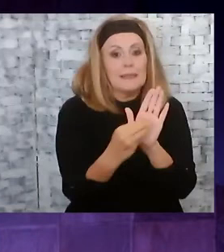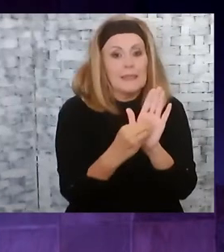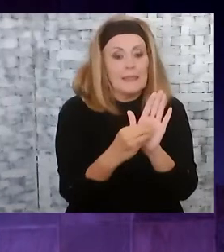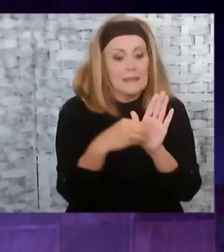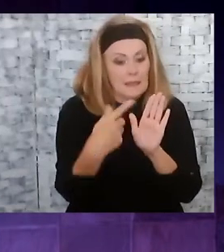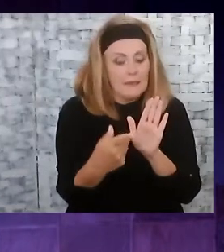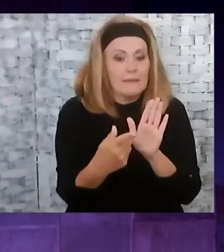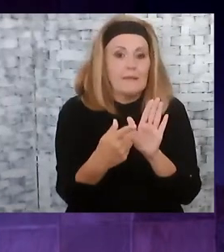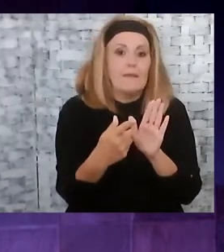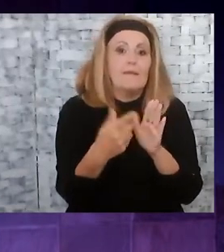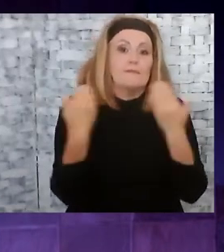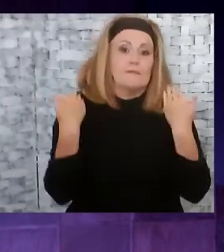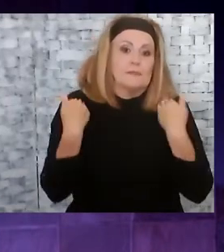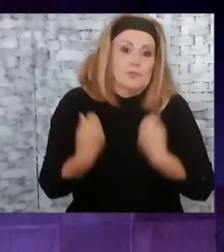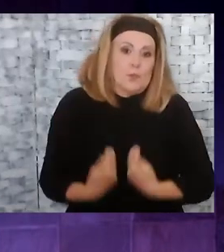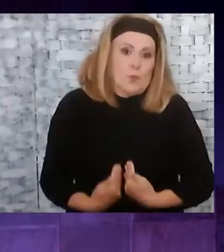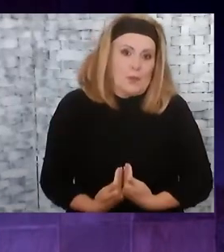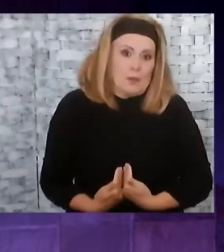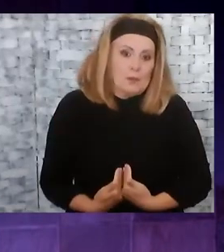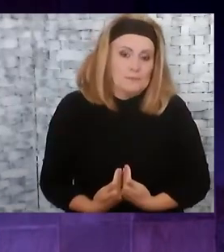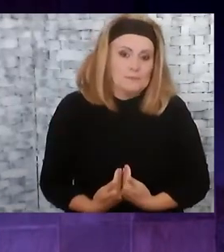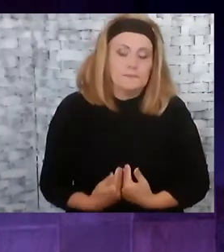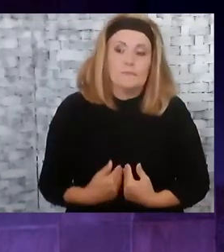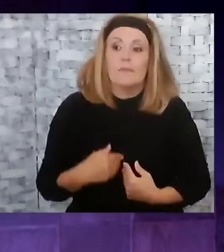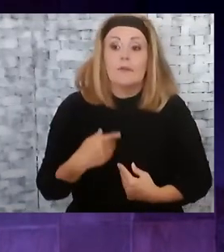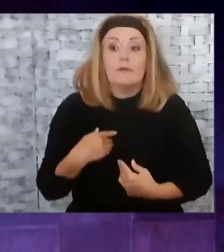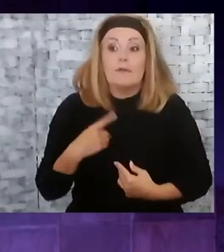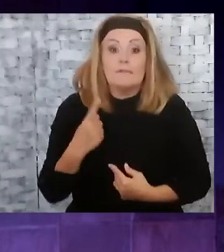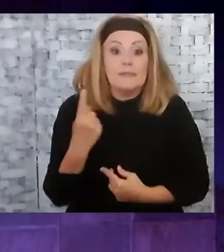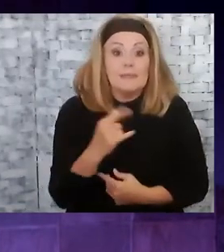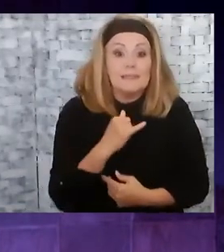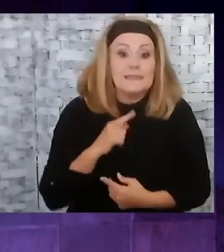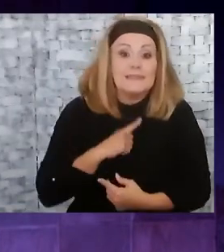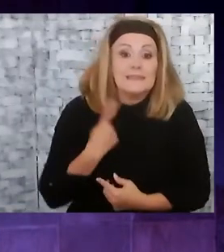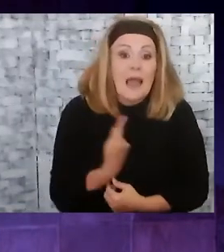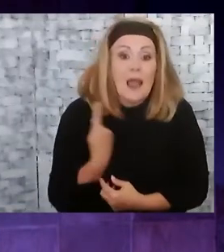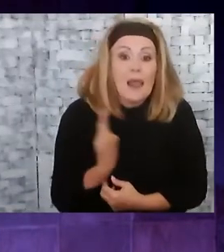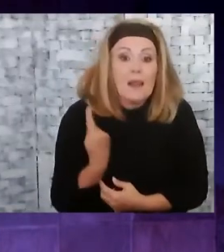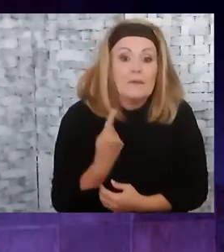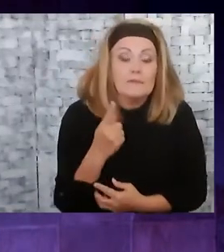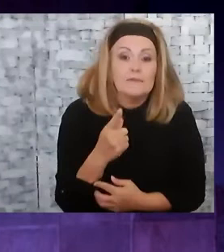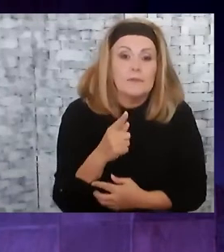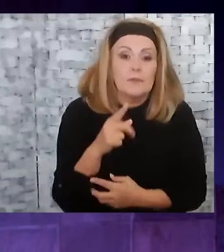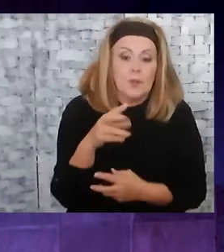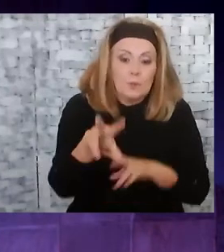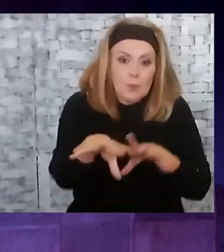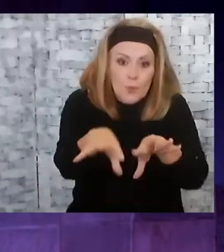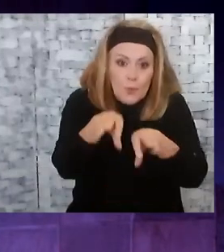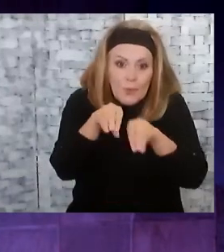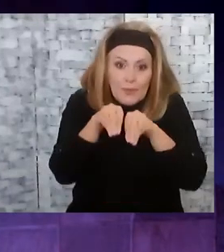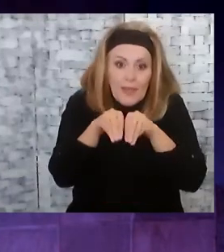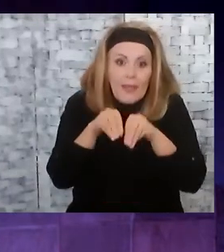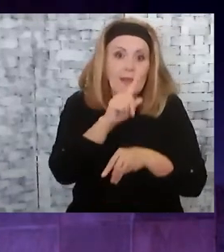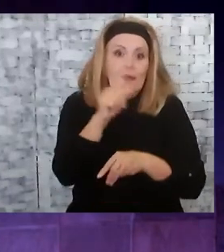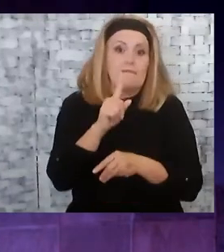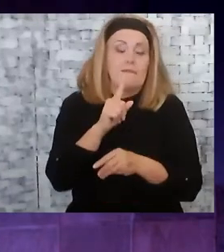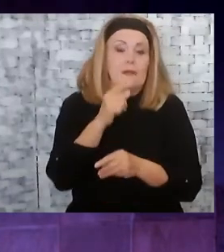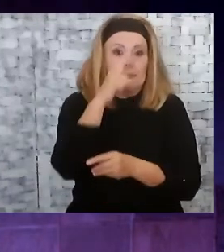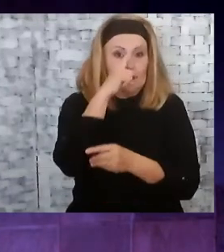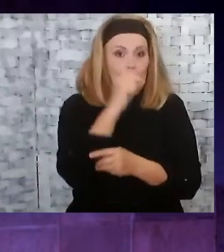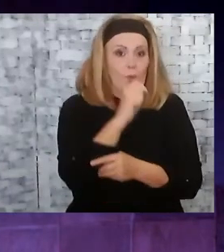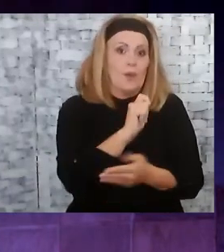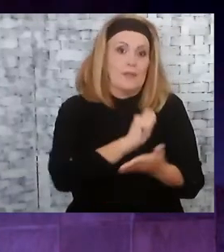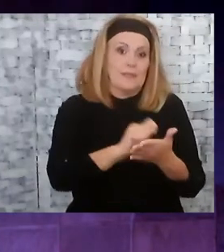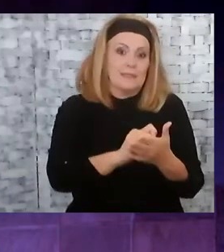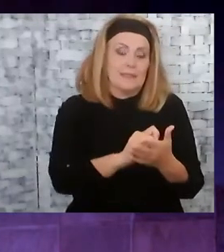in een nieuwe week in, want is jy wat moet ontdek, want Johannes skryf van jou. Nou vandag wil ek iets doen wat ek